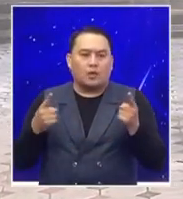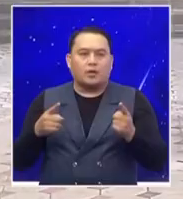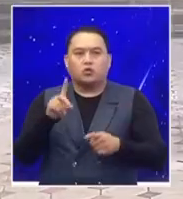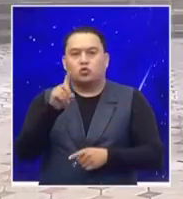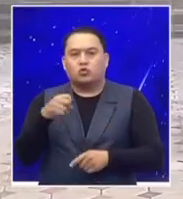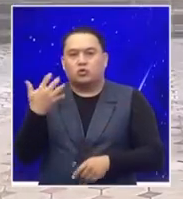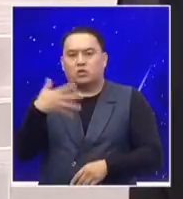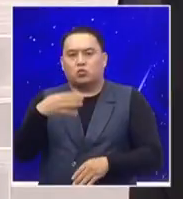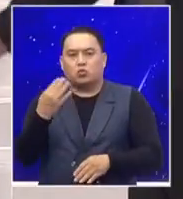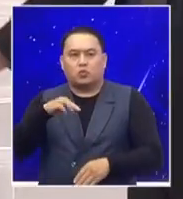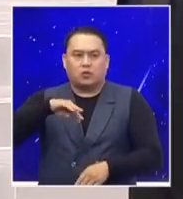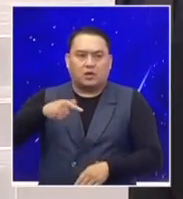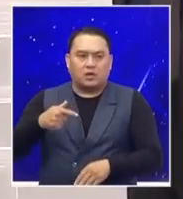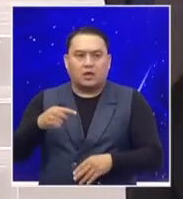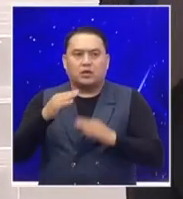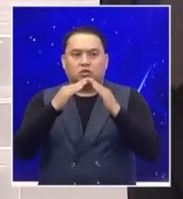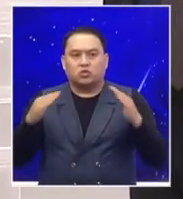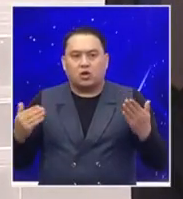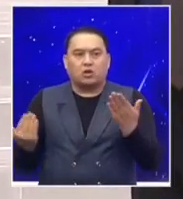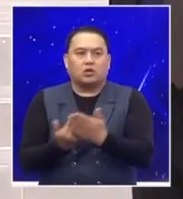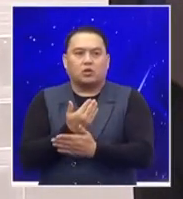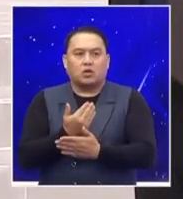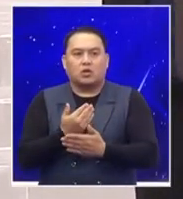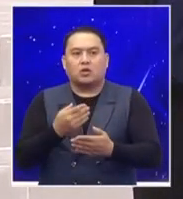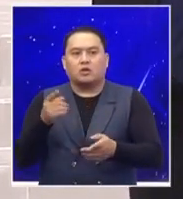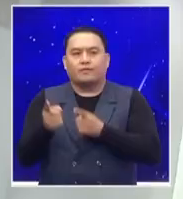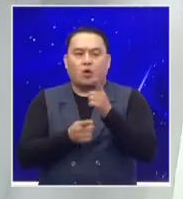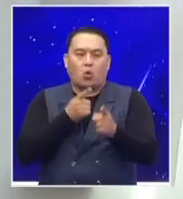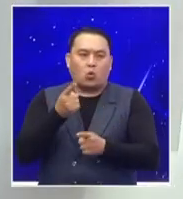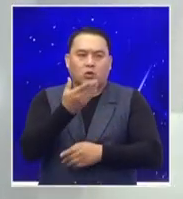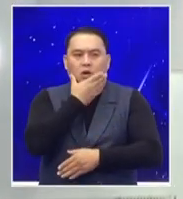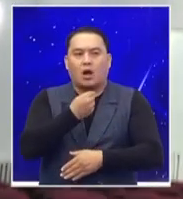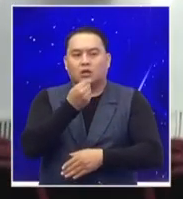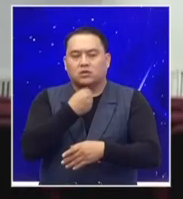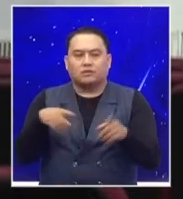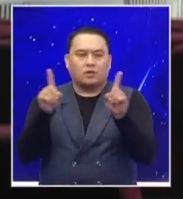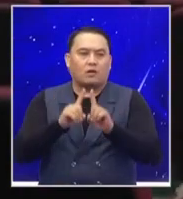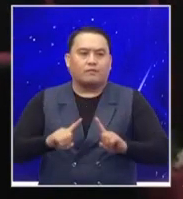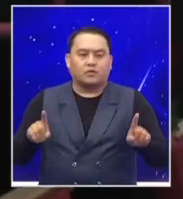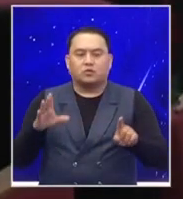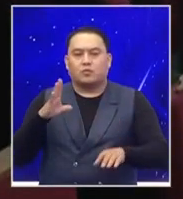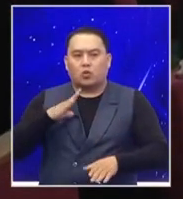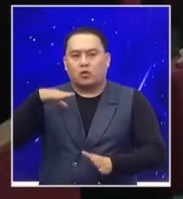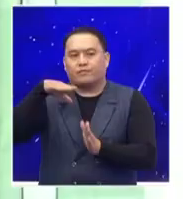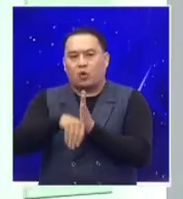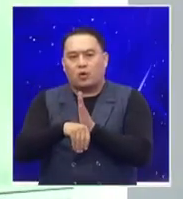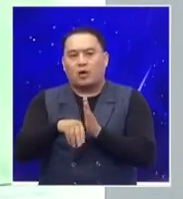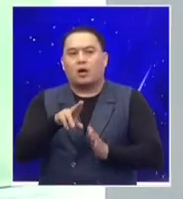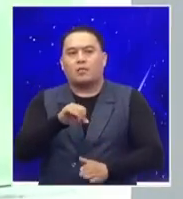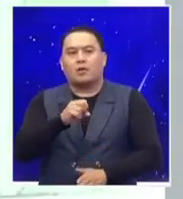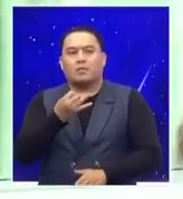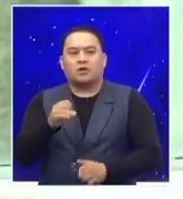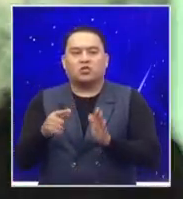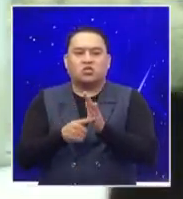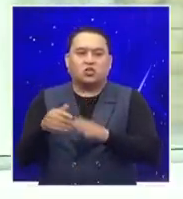миллион теңгедей жұмсалыпты. Шатыры жаңаланып, қасбеті жөнделіп, көз тартарлық келбетке ие болыпты. Бұған қоса Қабанбайда